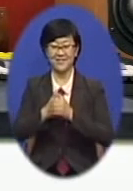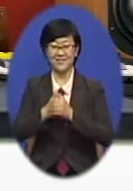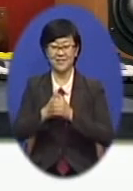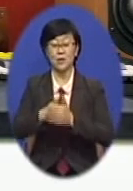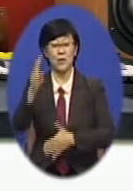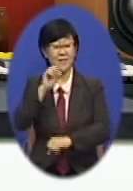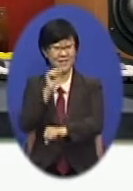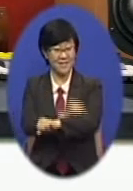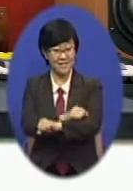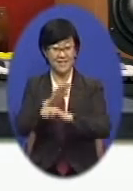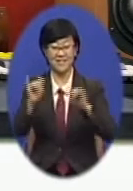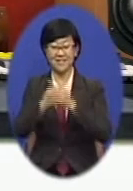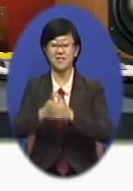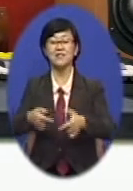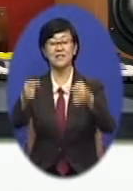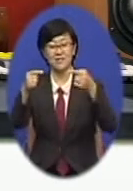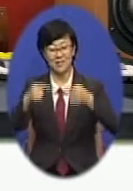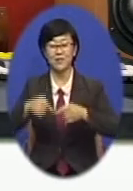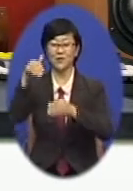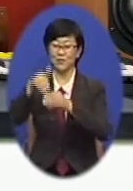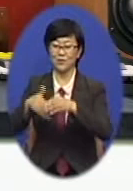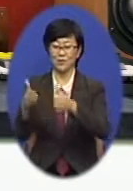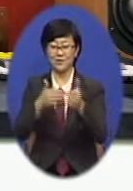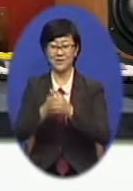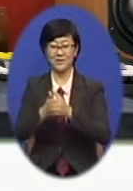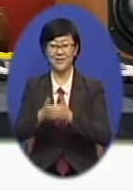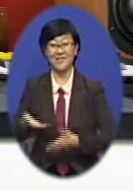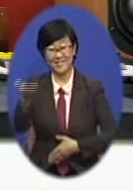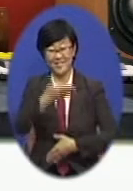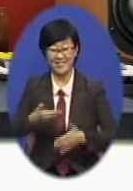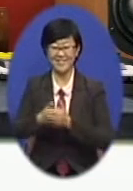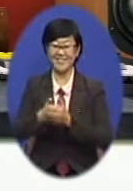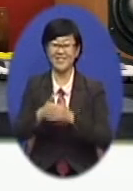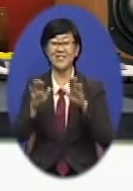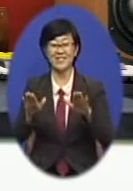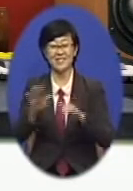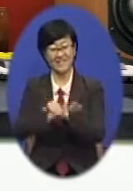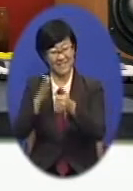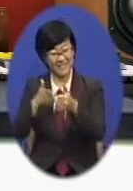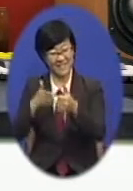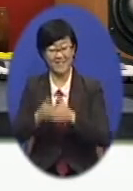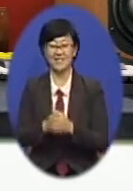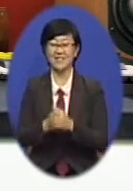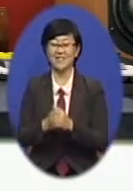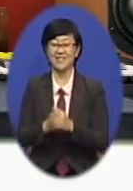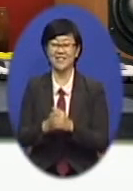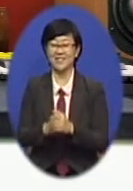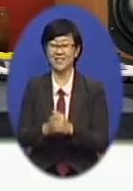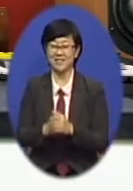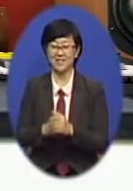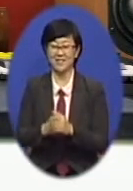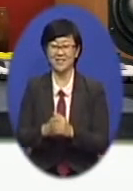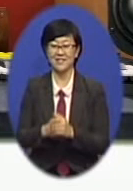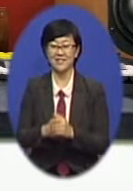분들 투표도 해주시고 함께 하실 거예요. 어르신들 아주 오늘 또 다시 한번 인사드립니다. 잘 부탁드리겠습니다.